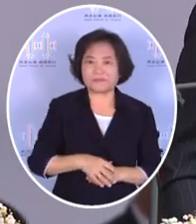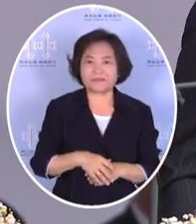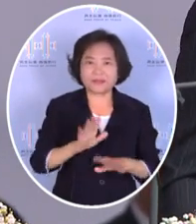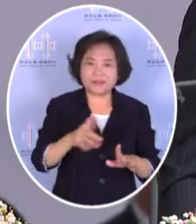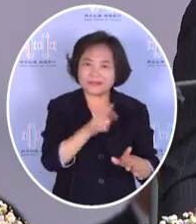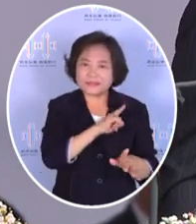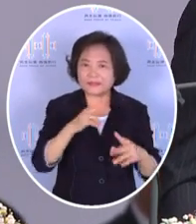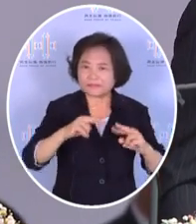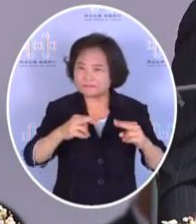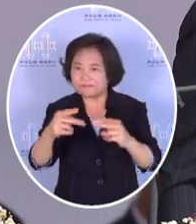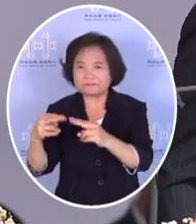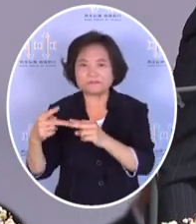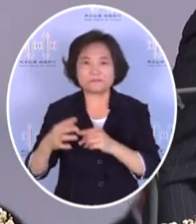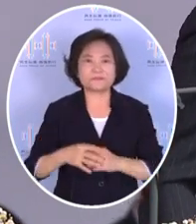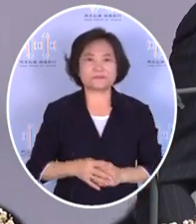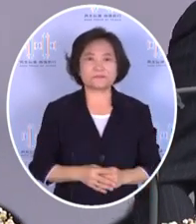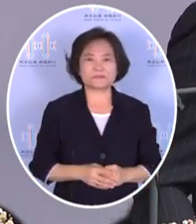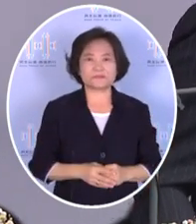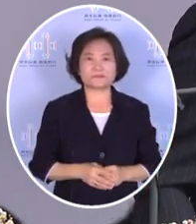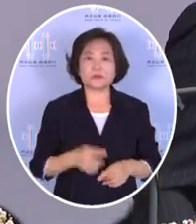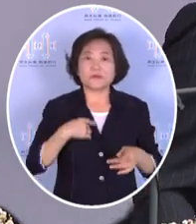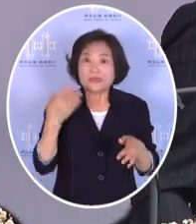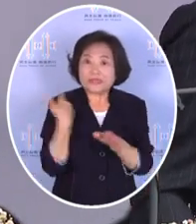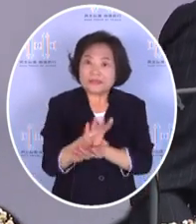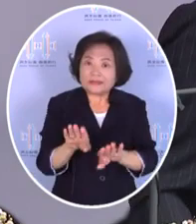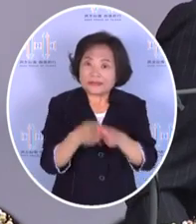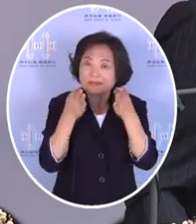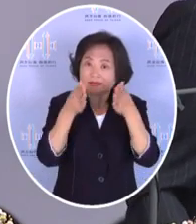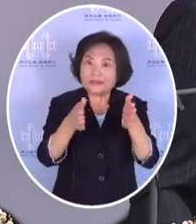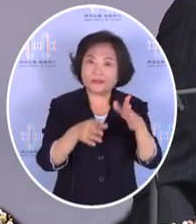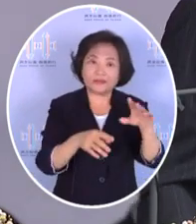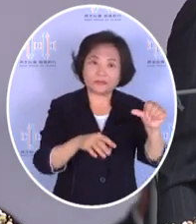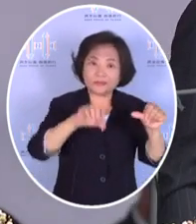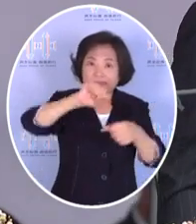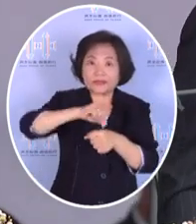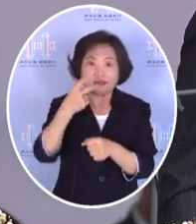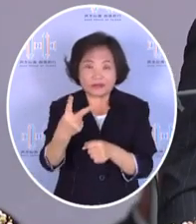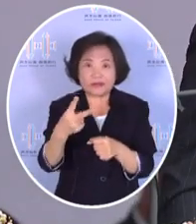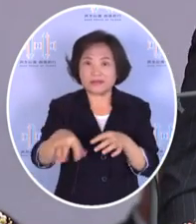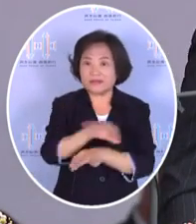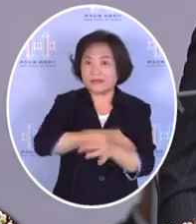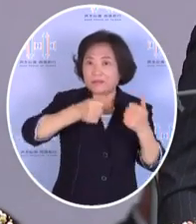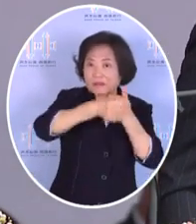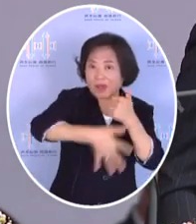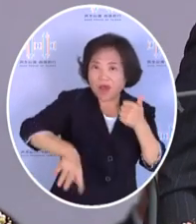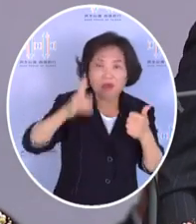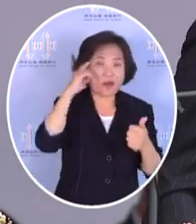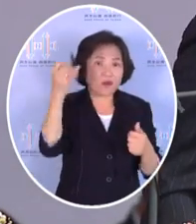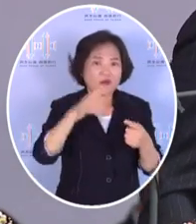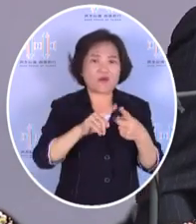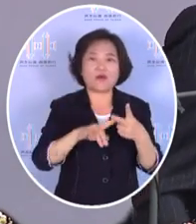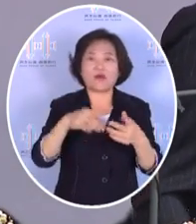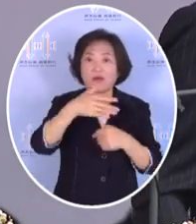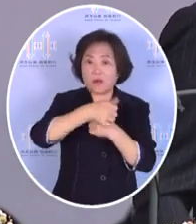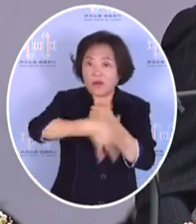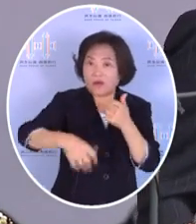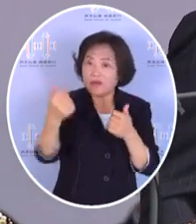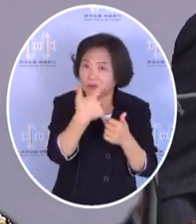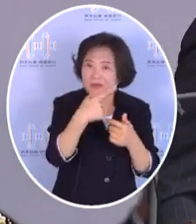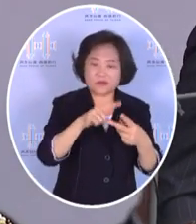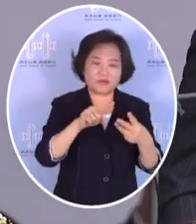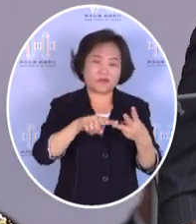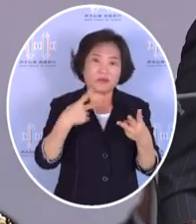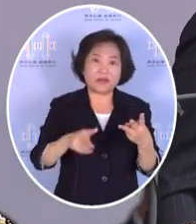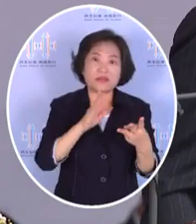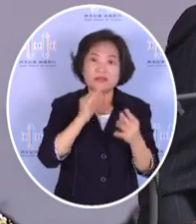整。我们已经在推动的5+2产业创新、六大核心战略产业、兆